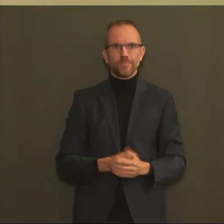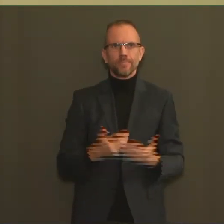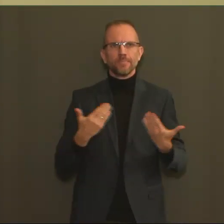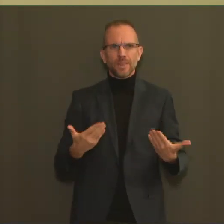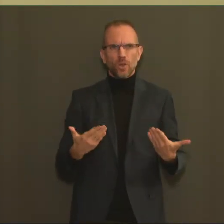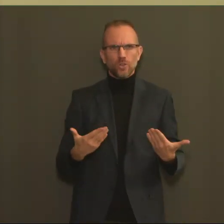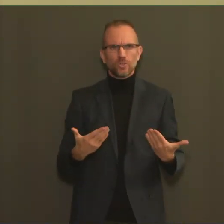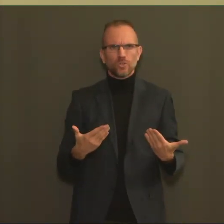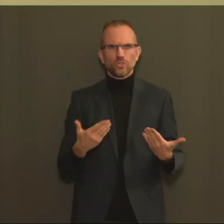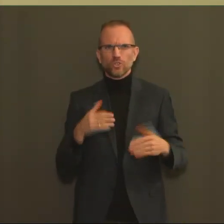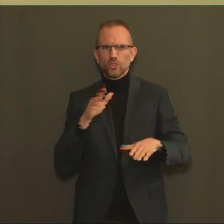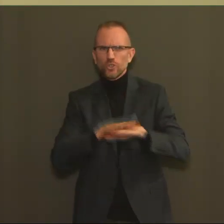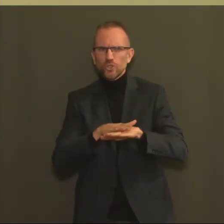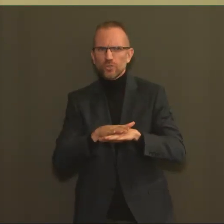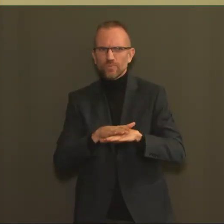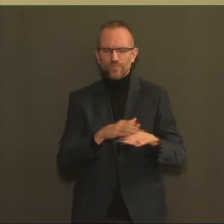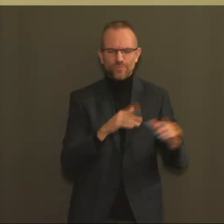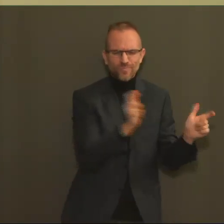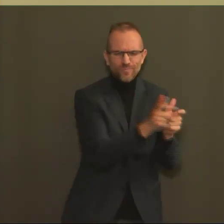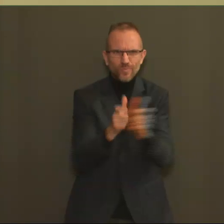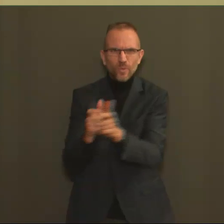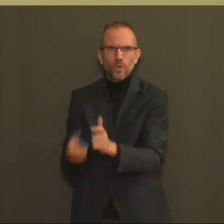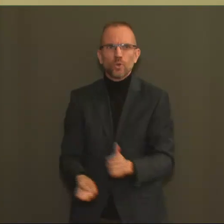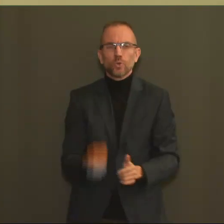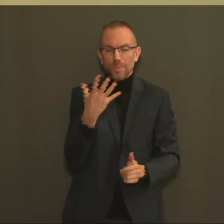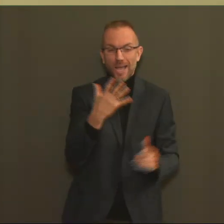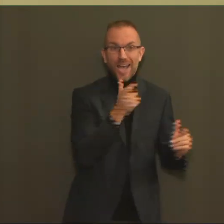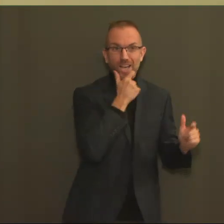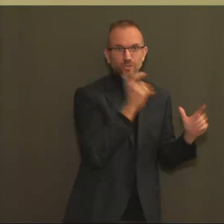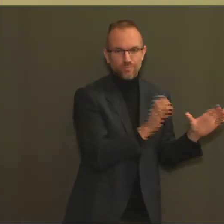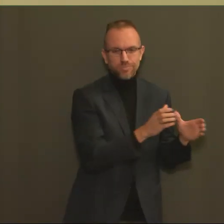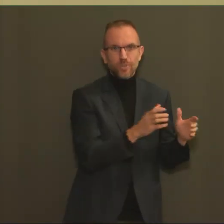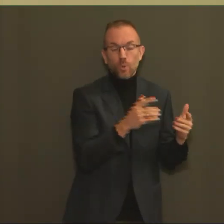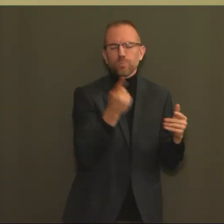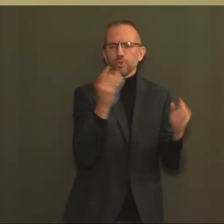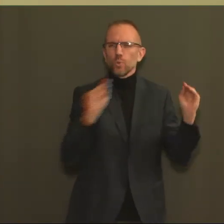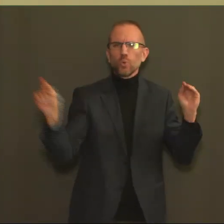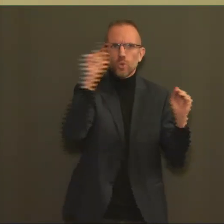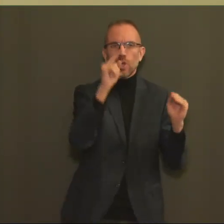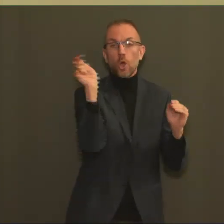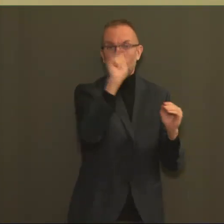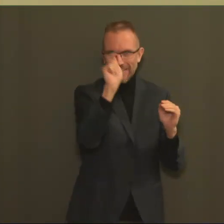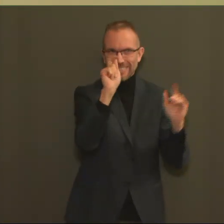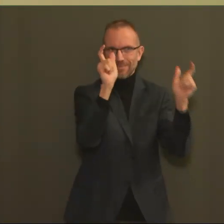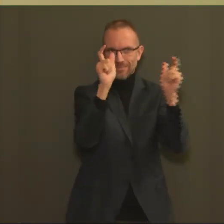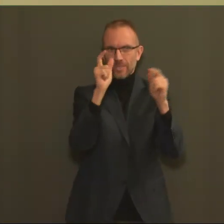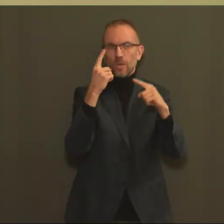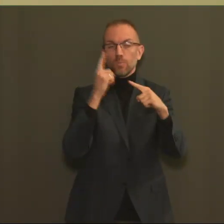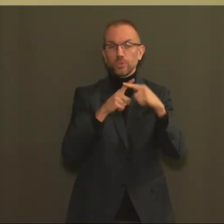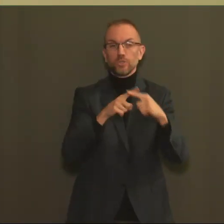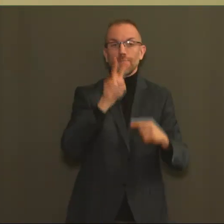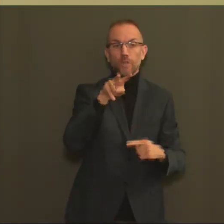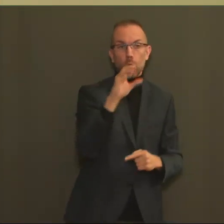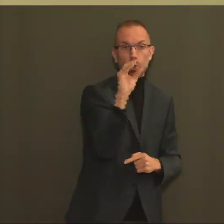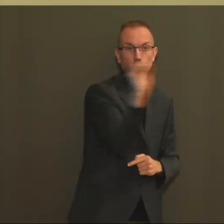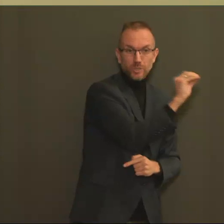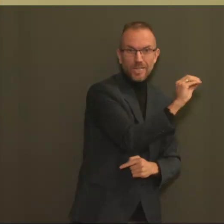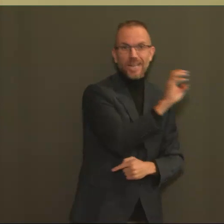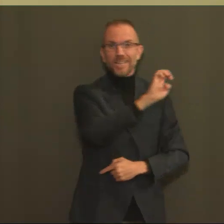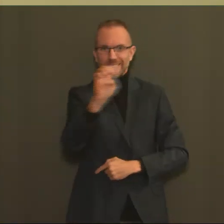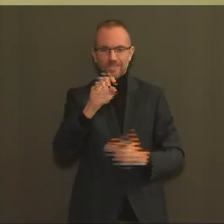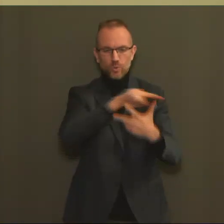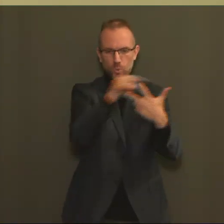toe zodat wij zal vers suivi de deur vlaanderen kianna leuk programma zodat er is